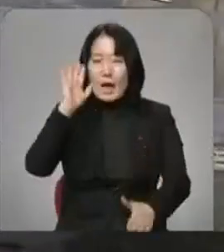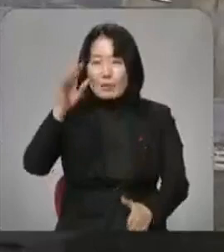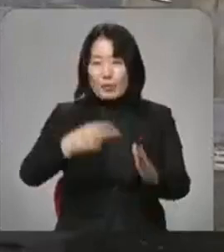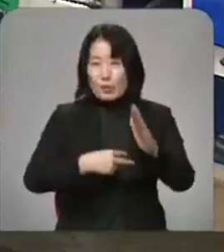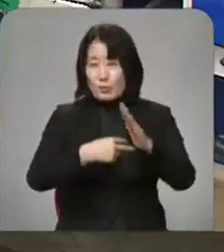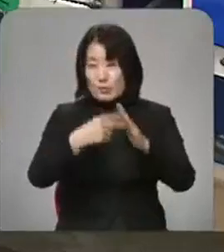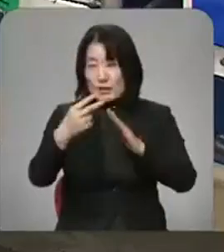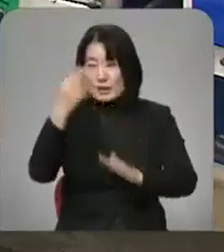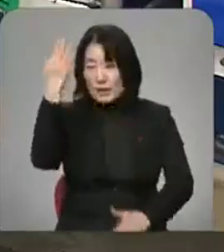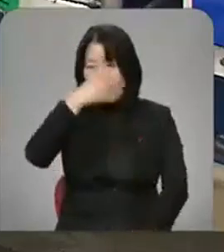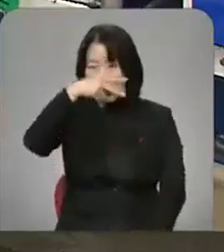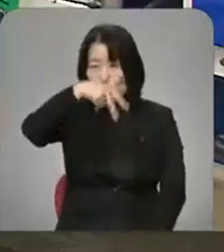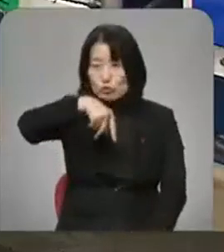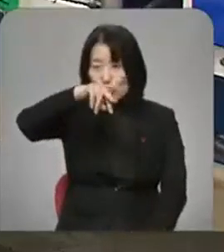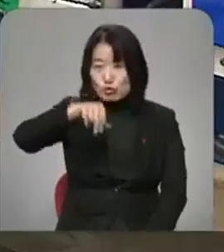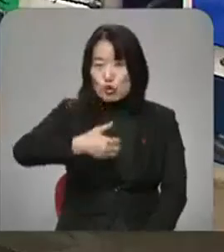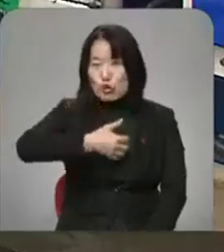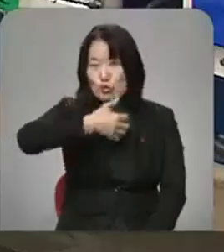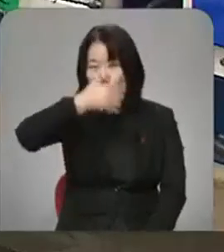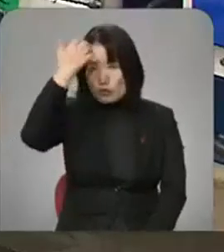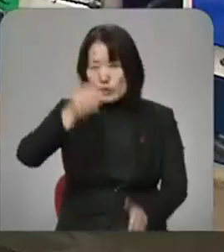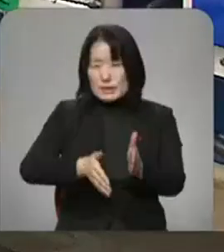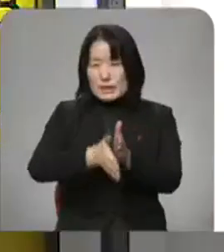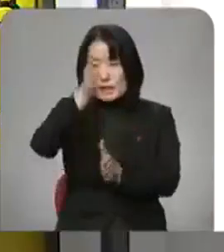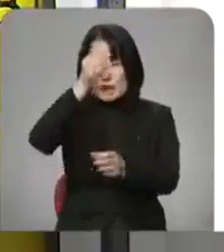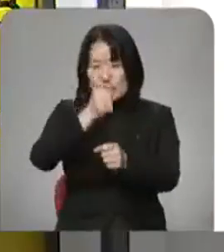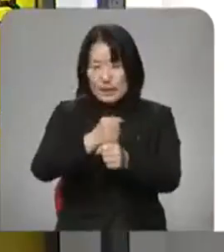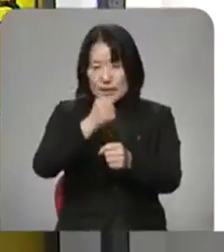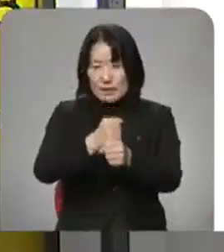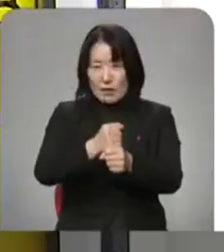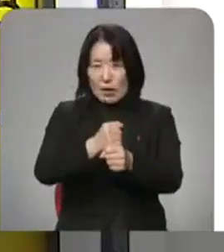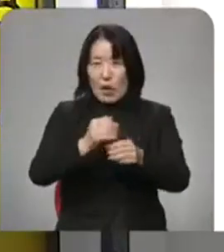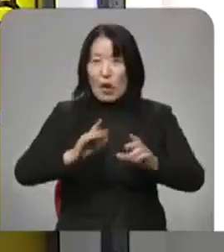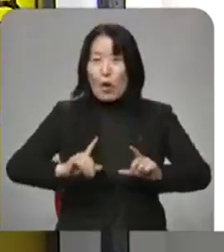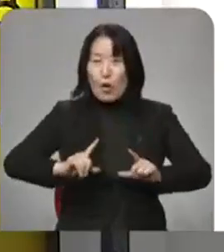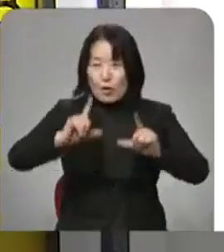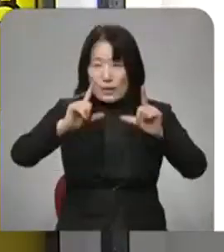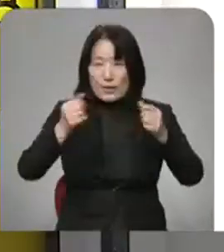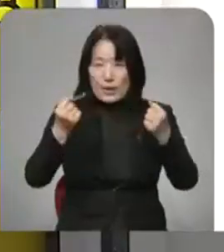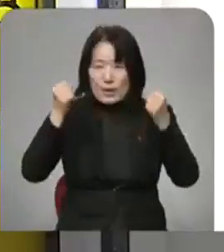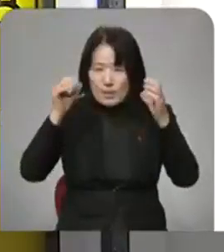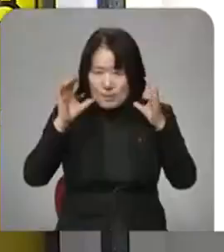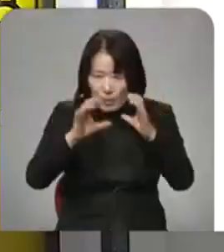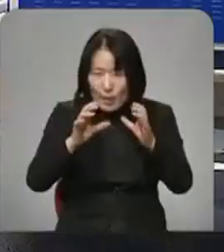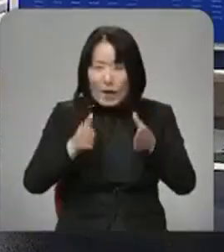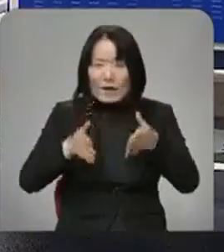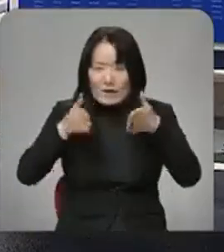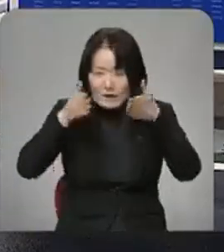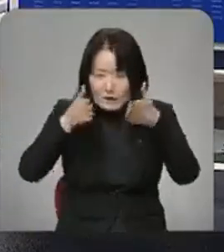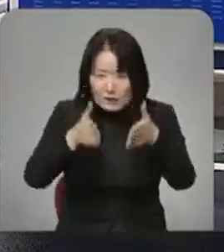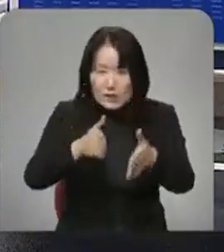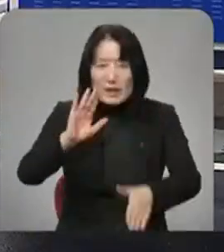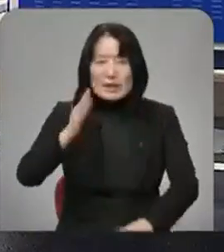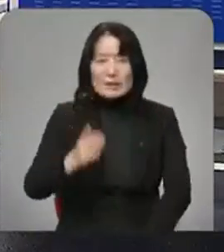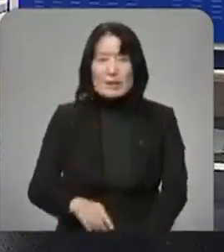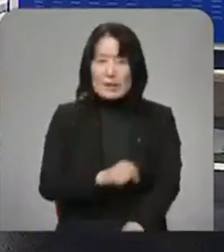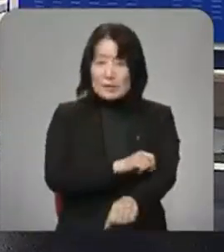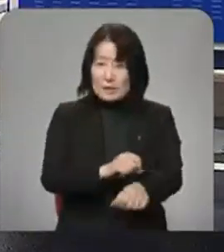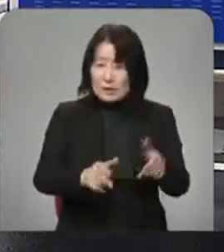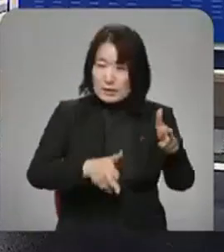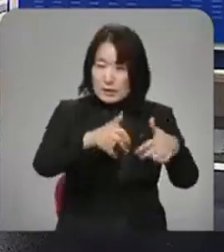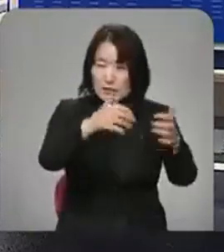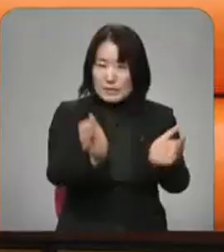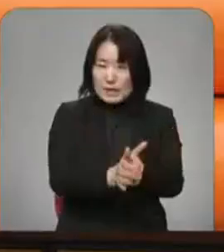청정 수소 드림시티로 정하고 올해도 수소산업 육성에 집중합니다. 수소 특화 산업단지 조성